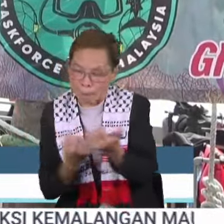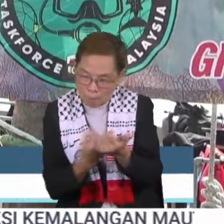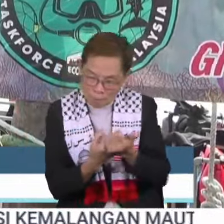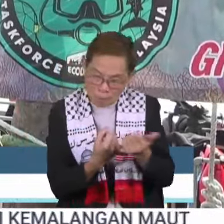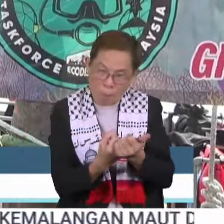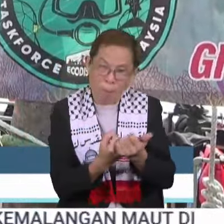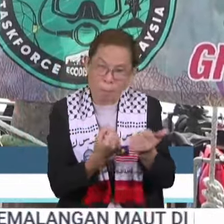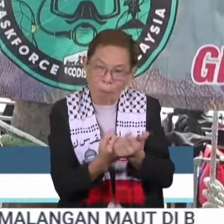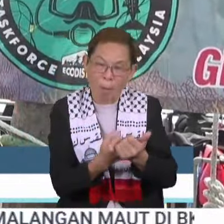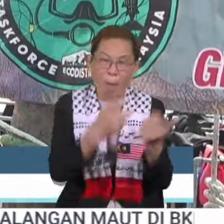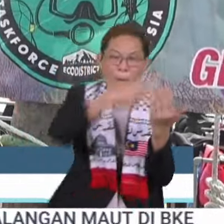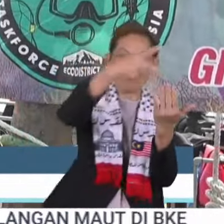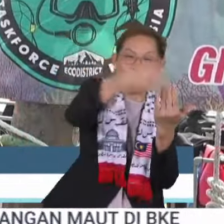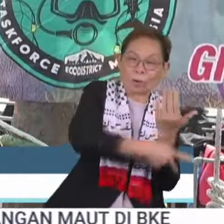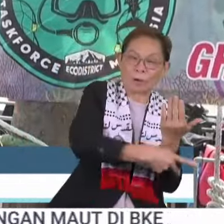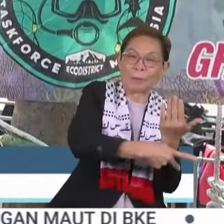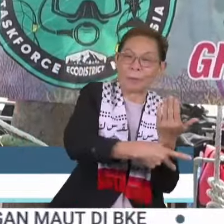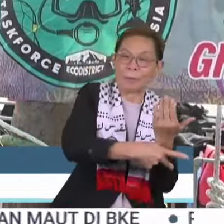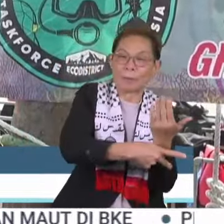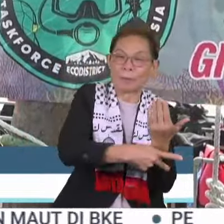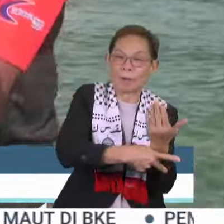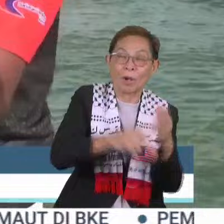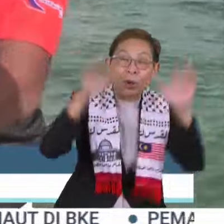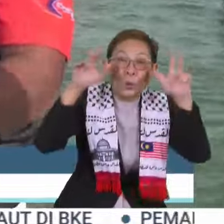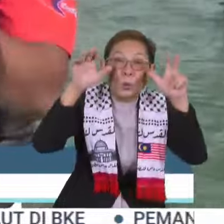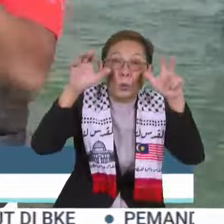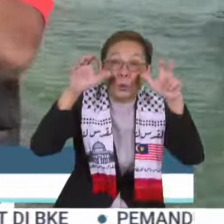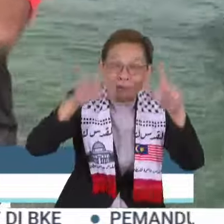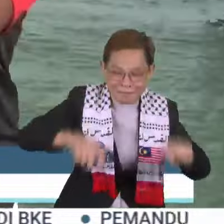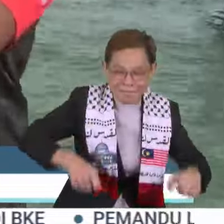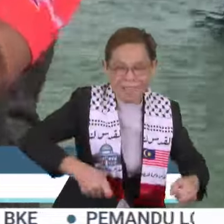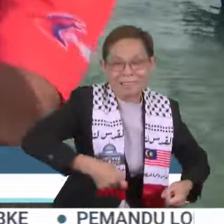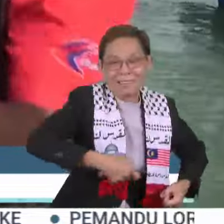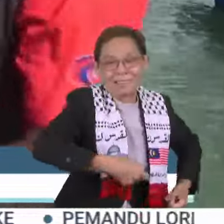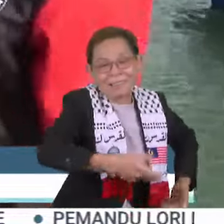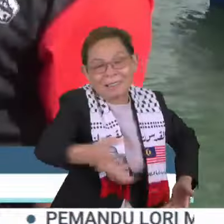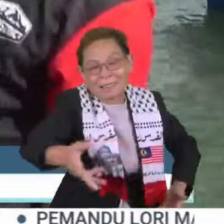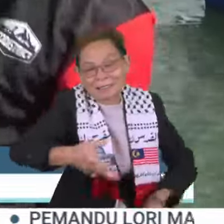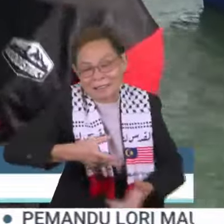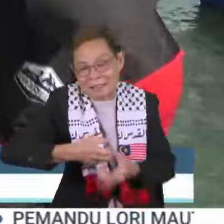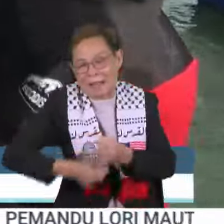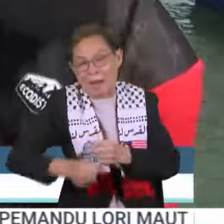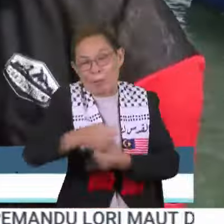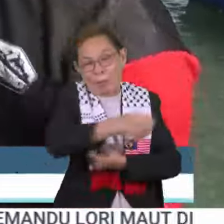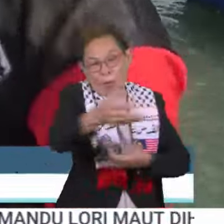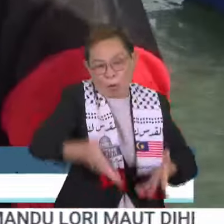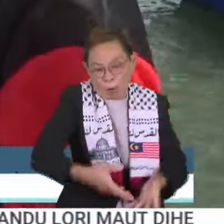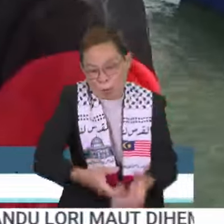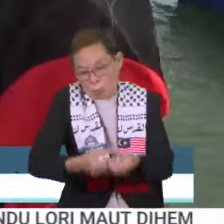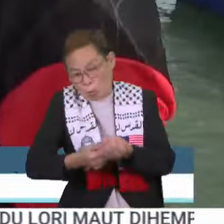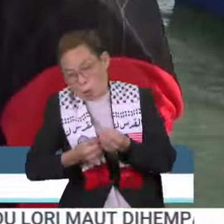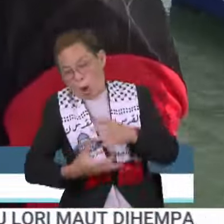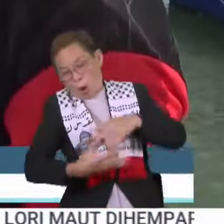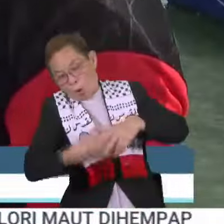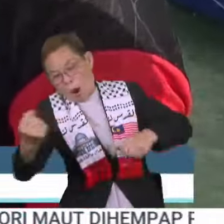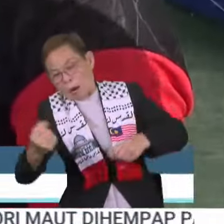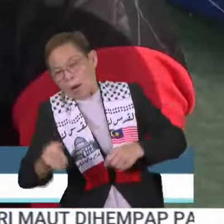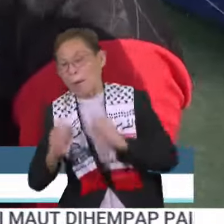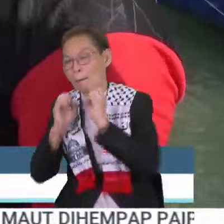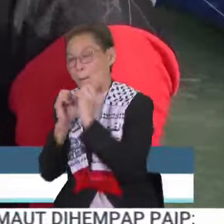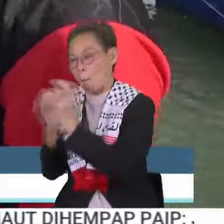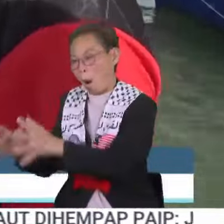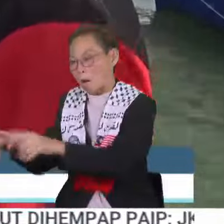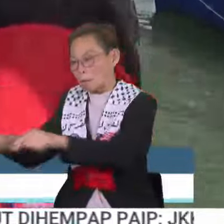menyokong program-program GhostNet ni. Pukat yang dikeluarkan akan dilupus di tapak